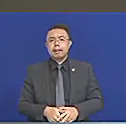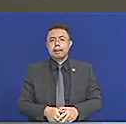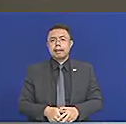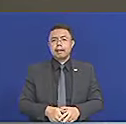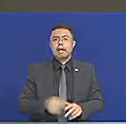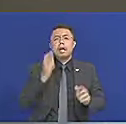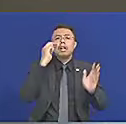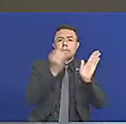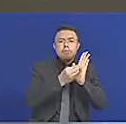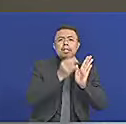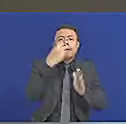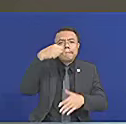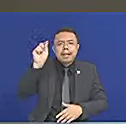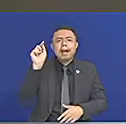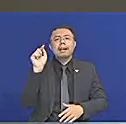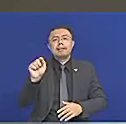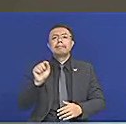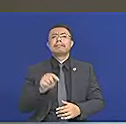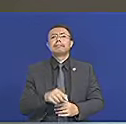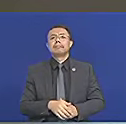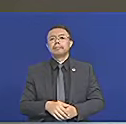Dan faktanya benar itu.